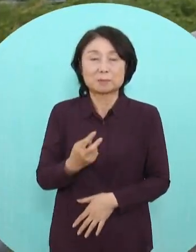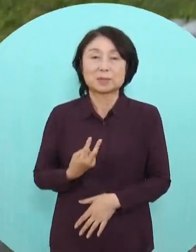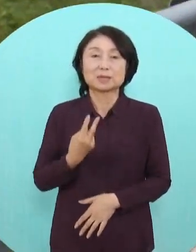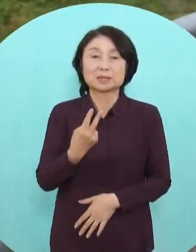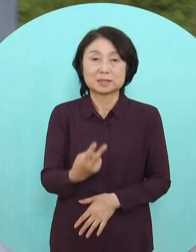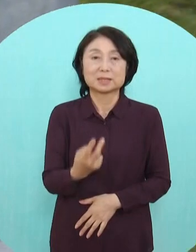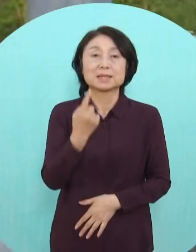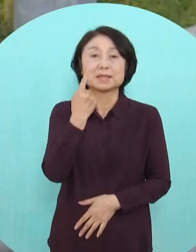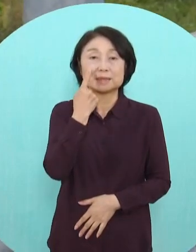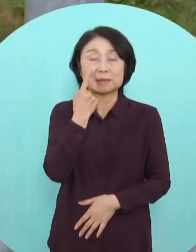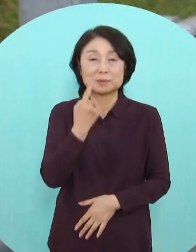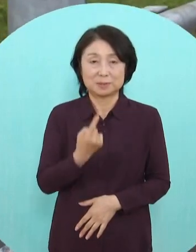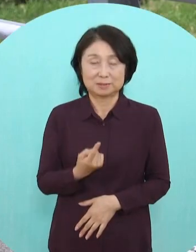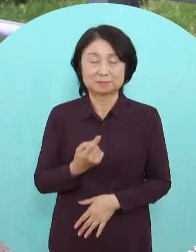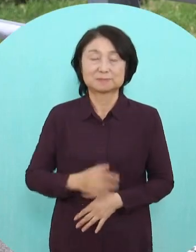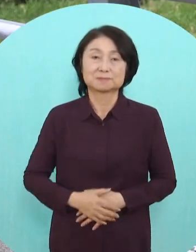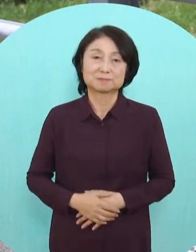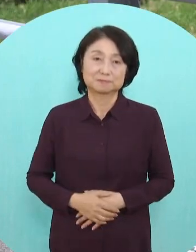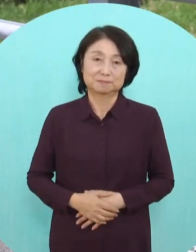ってみます。